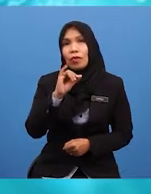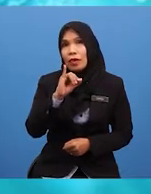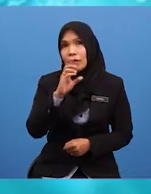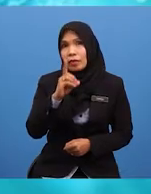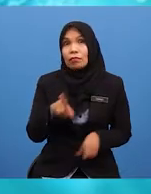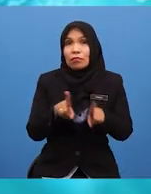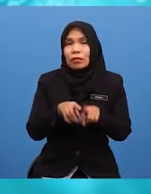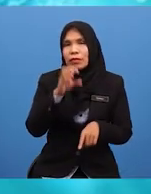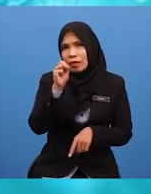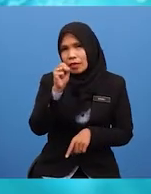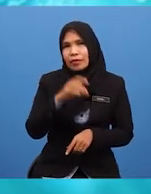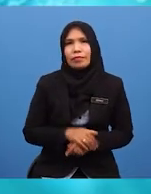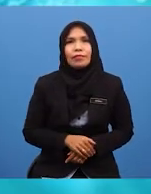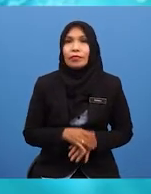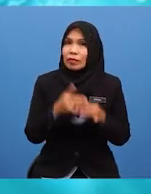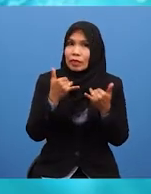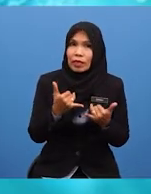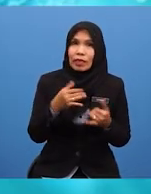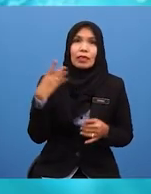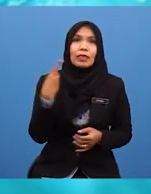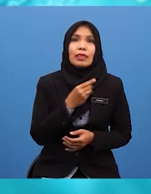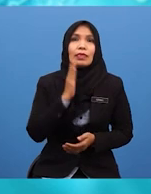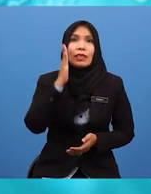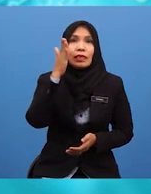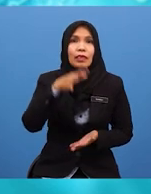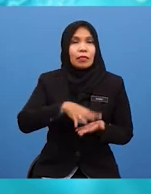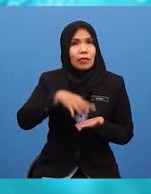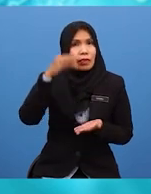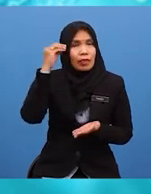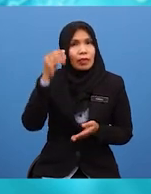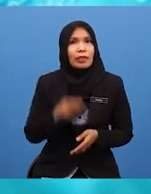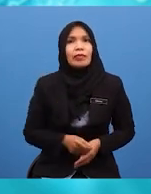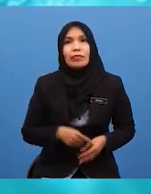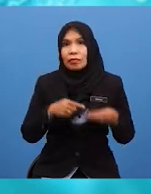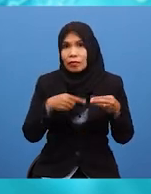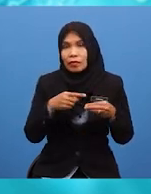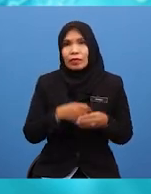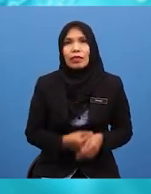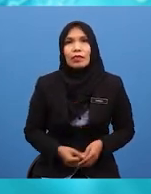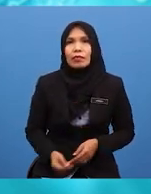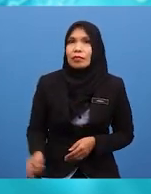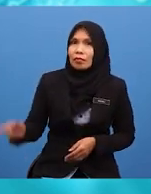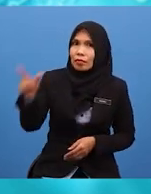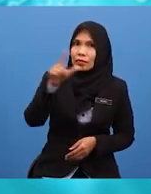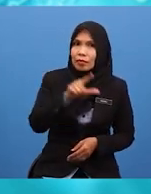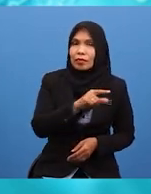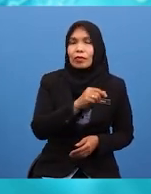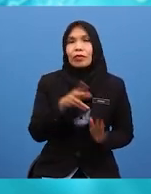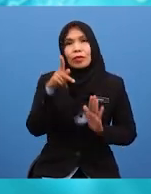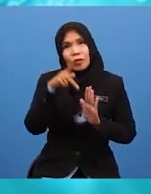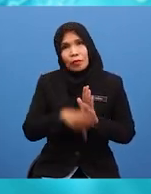Baiklah murid-murid, sekarang kita akan belajar tentang lengkung